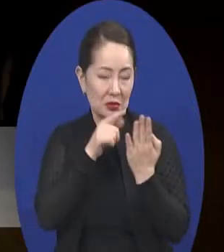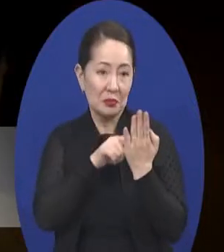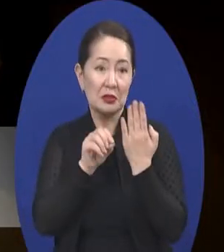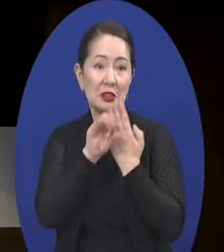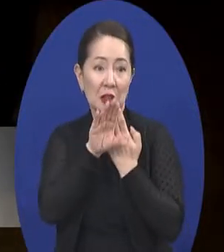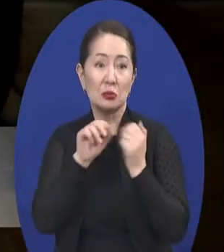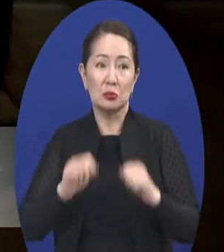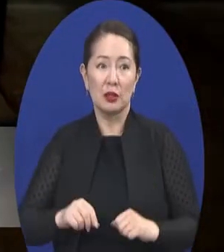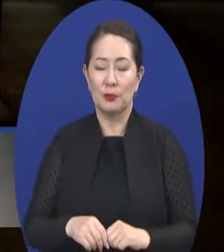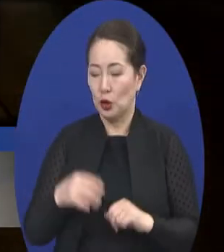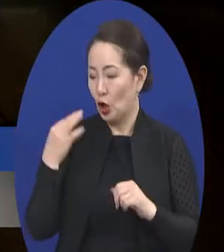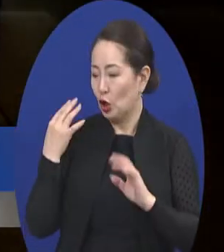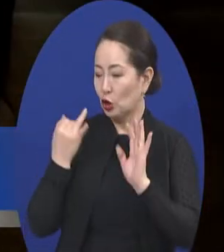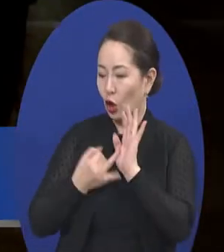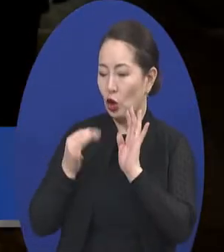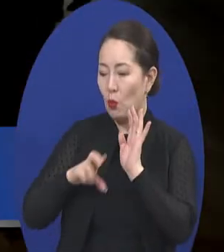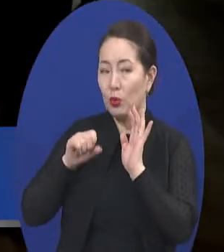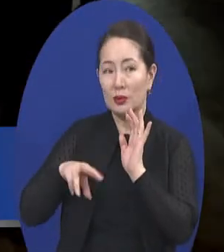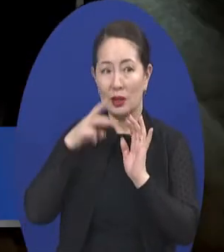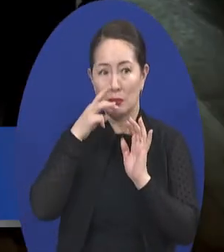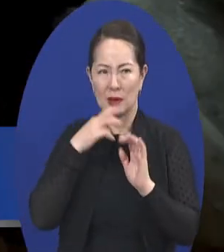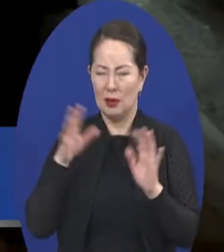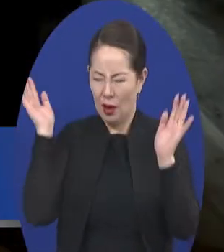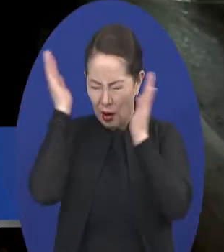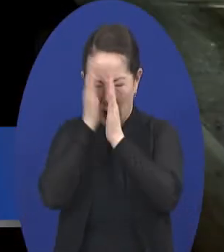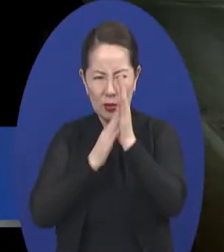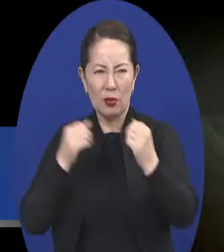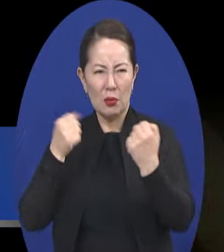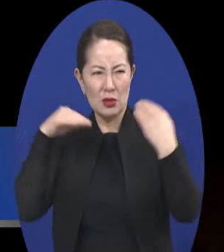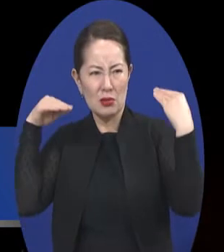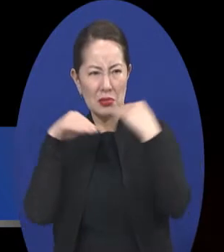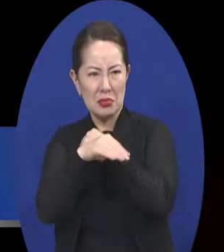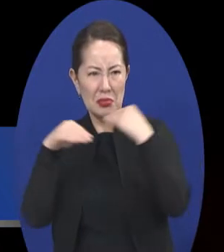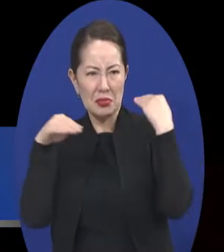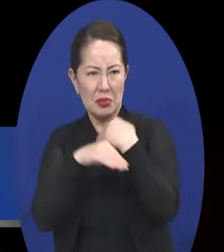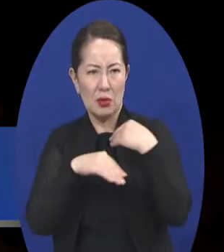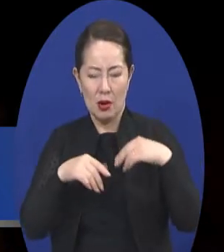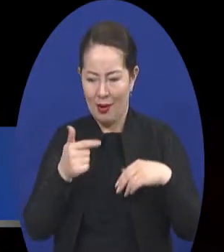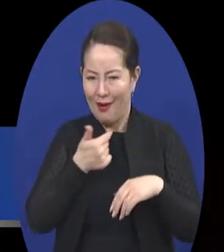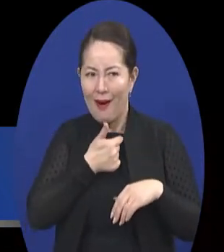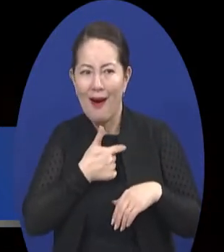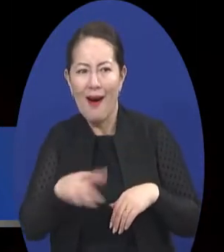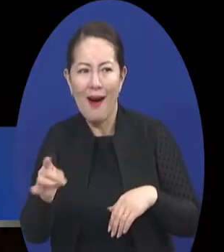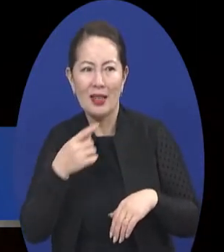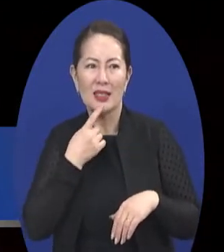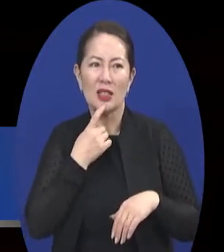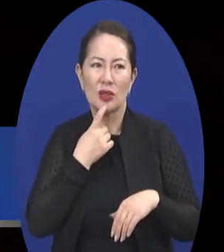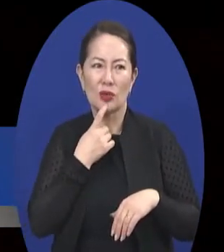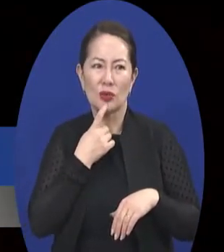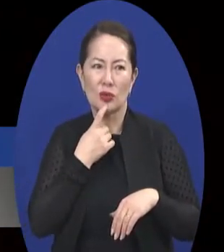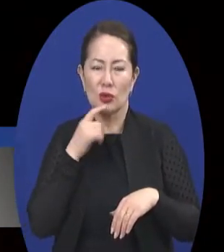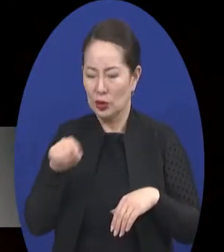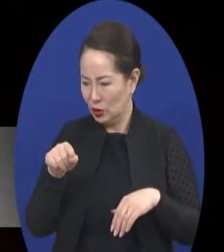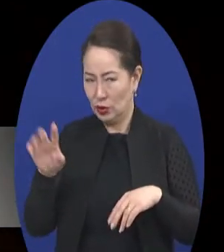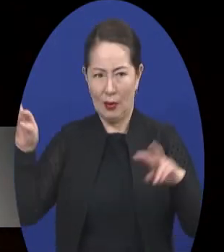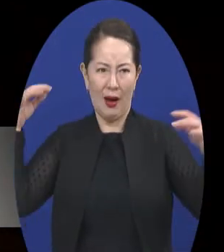Бид мэдээллийг 7 буудлаас хүргэж байна. Шүн арын цагаар ихэвчлэн үзэгдэх орчин хязгаардагдсан үед явган зорчигч одоо гарцаар гарахад бол их хүндрэлтэй байдаг. За тухайлбал энэ хаяг